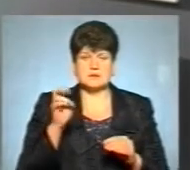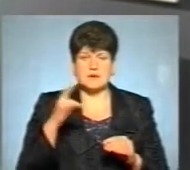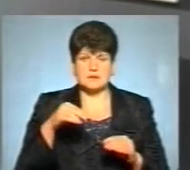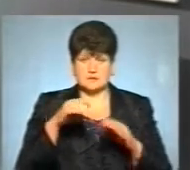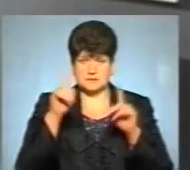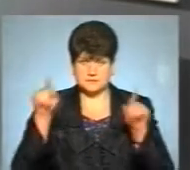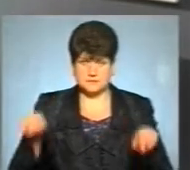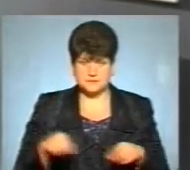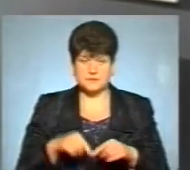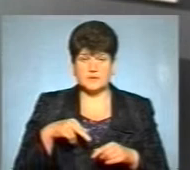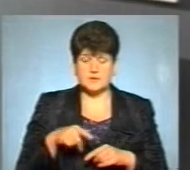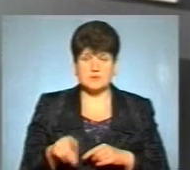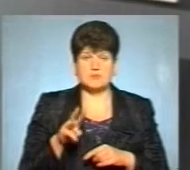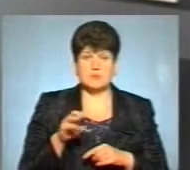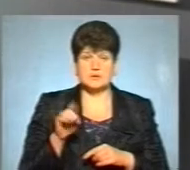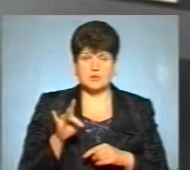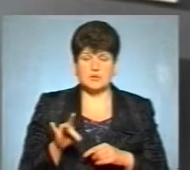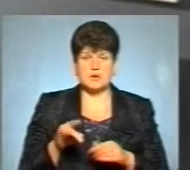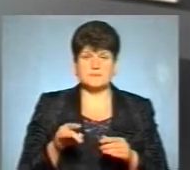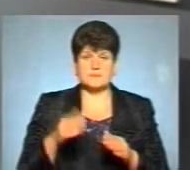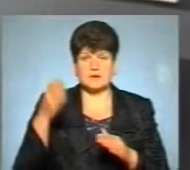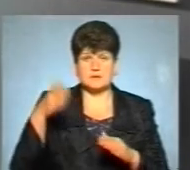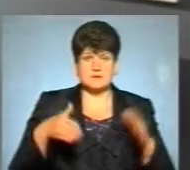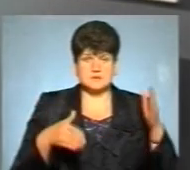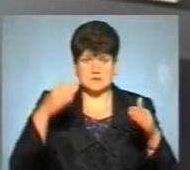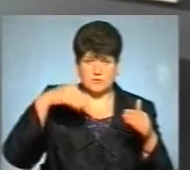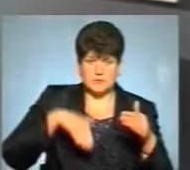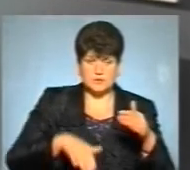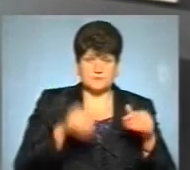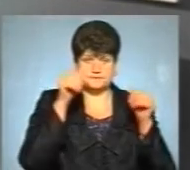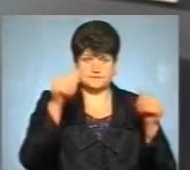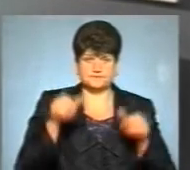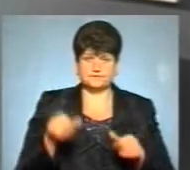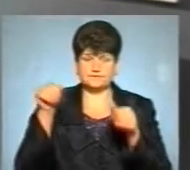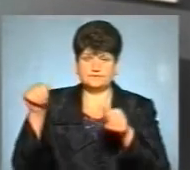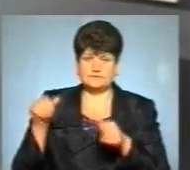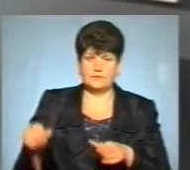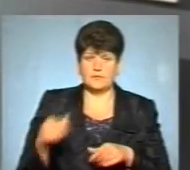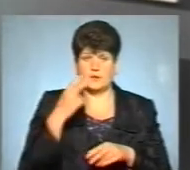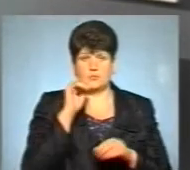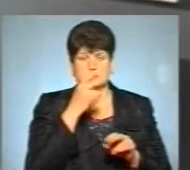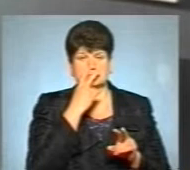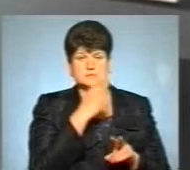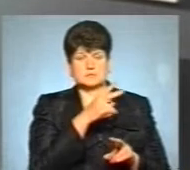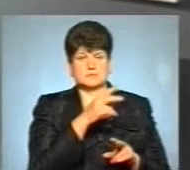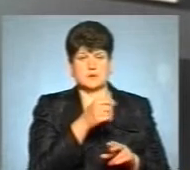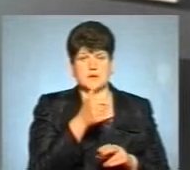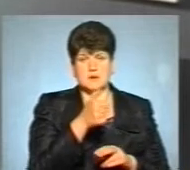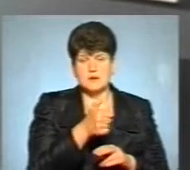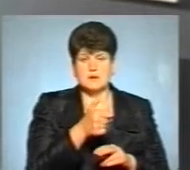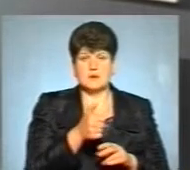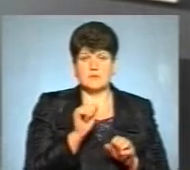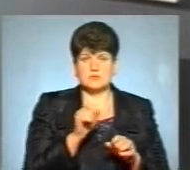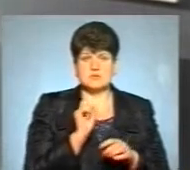метро, стіни метро обклеєні відповідною продукцією, де є QR-код, ви можете через мобільний телефон